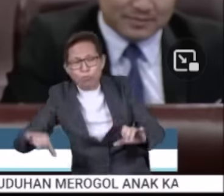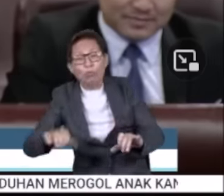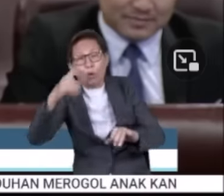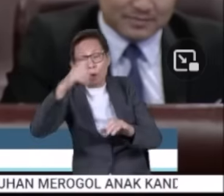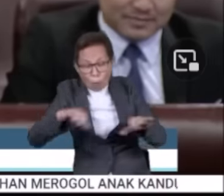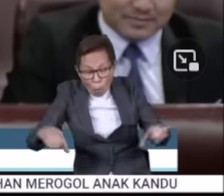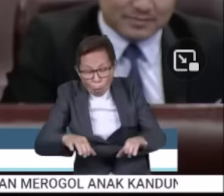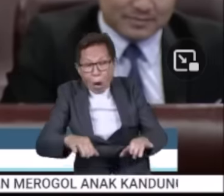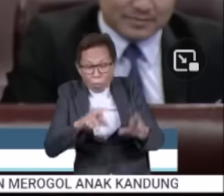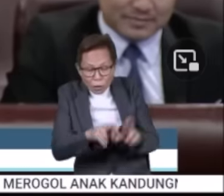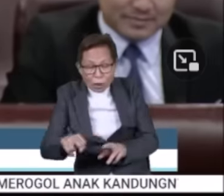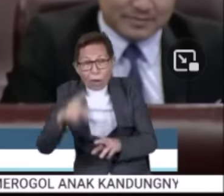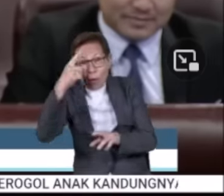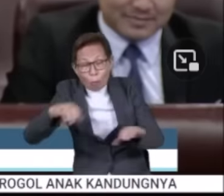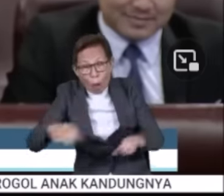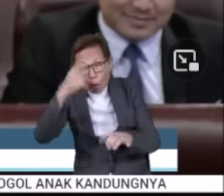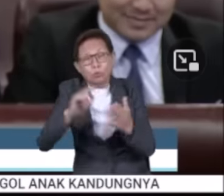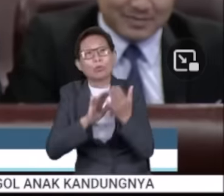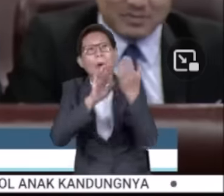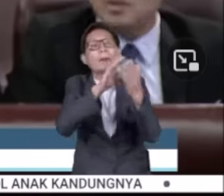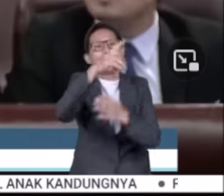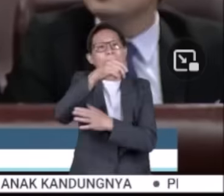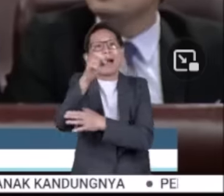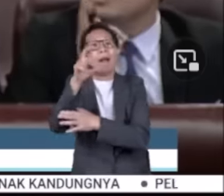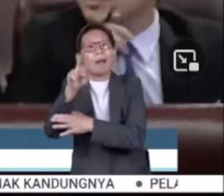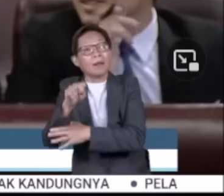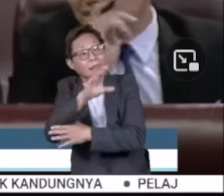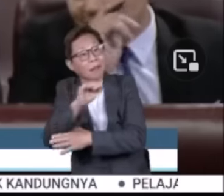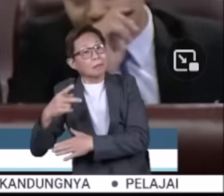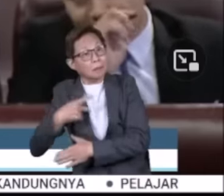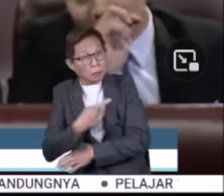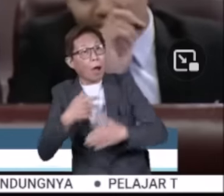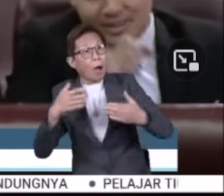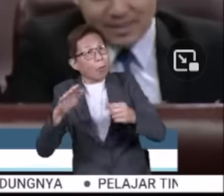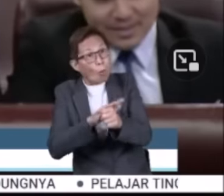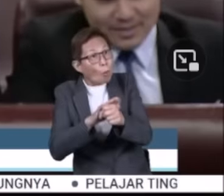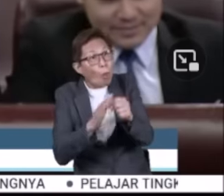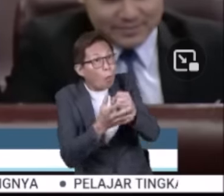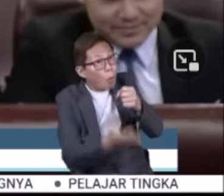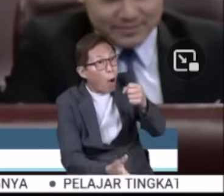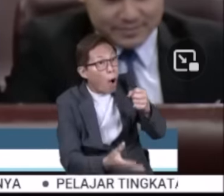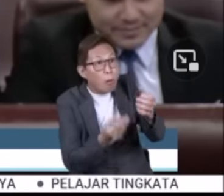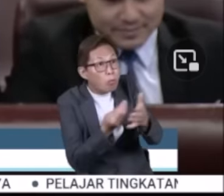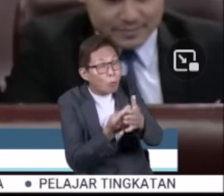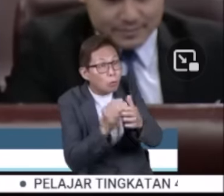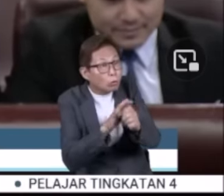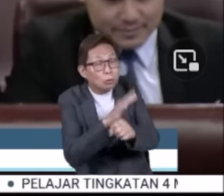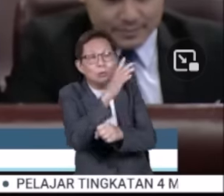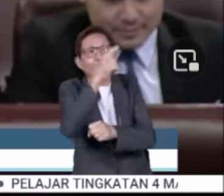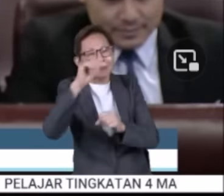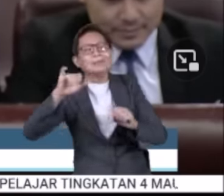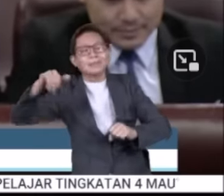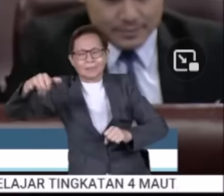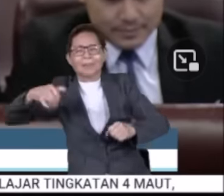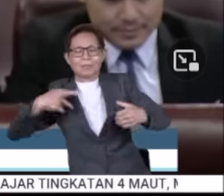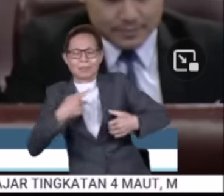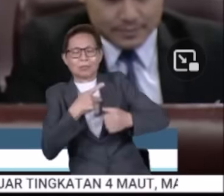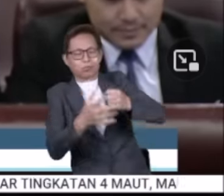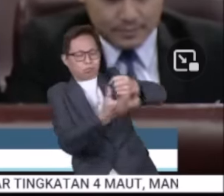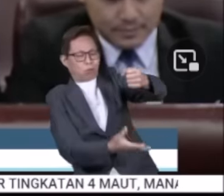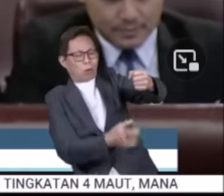menghadapi PRN dan adakah kita mempunyai dana yang mencukupi. Ya, kita ada dana yang